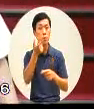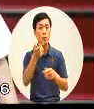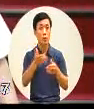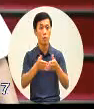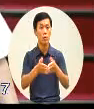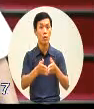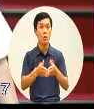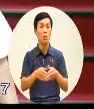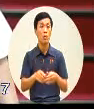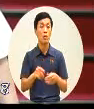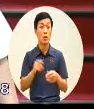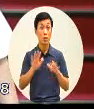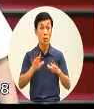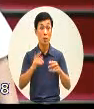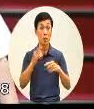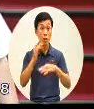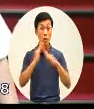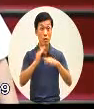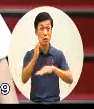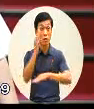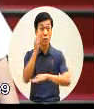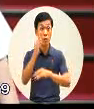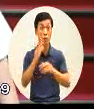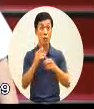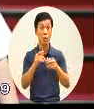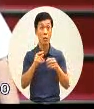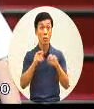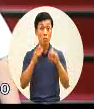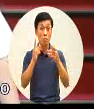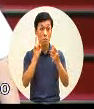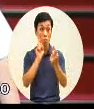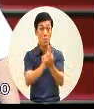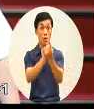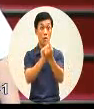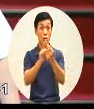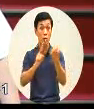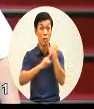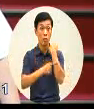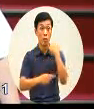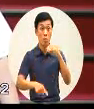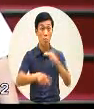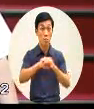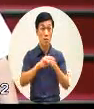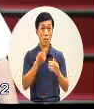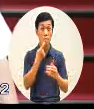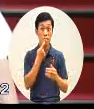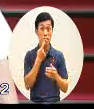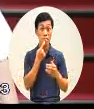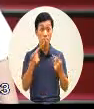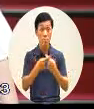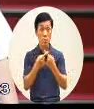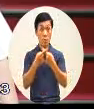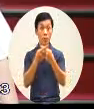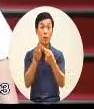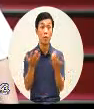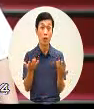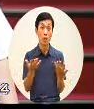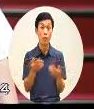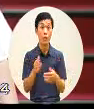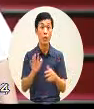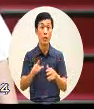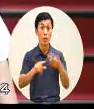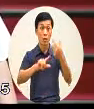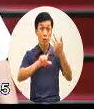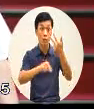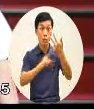司法性的一些争议？我相信说这个都是可以去做的啦、哦、所以说您以这个七月一